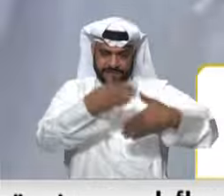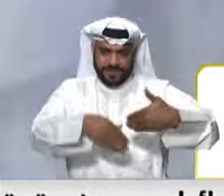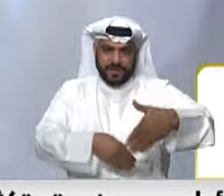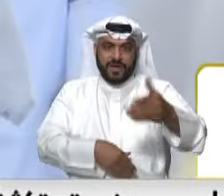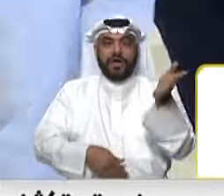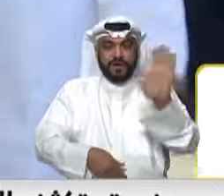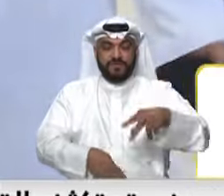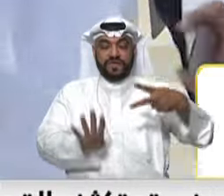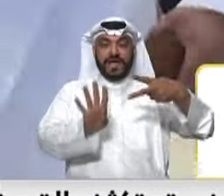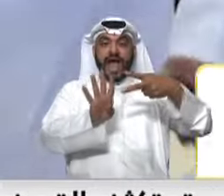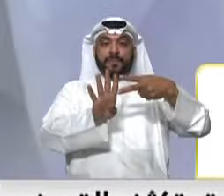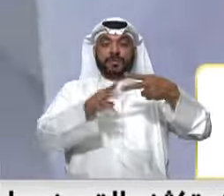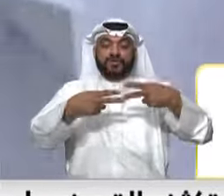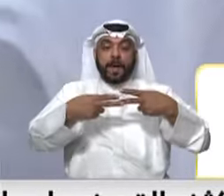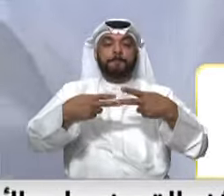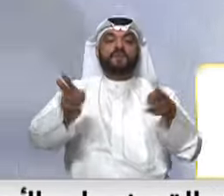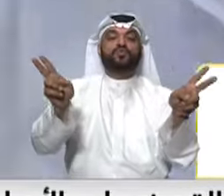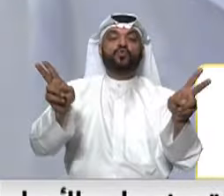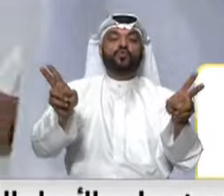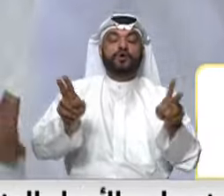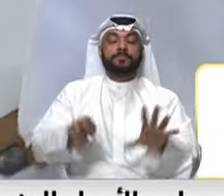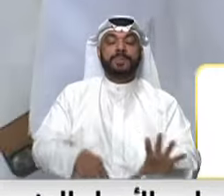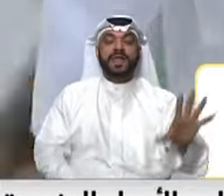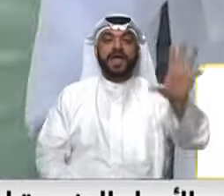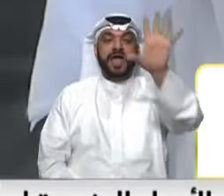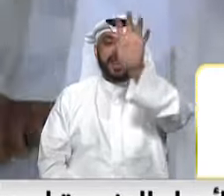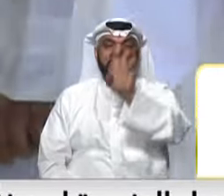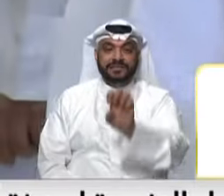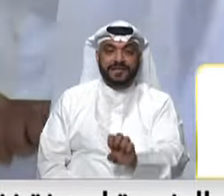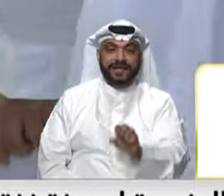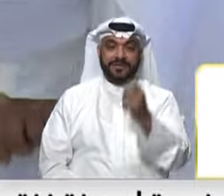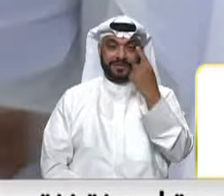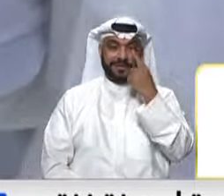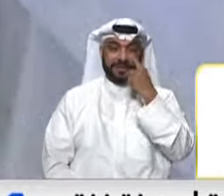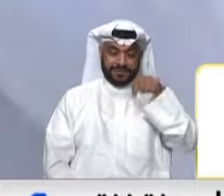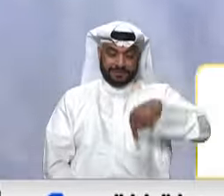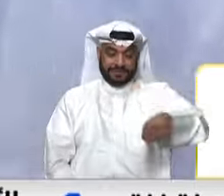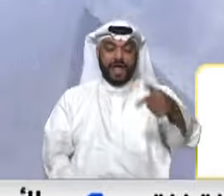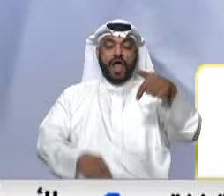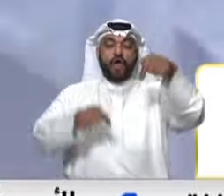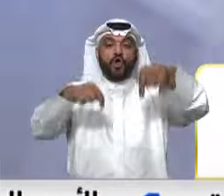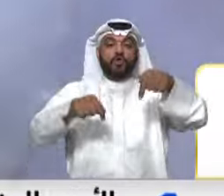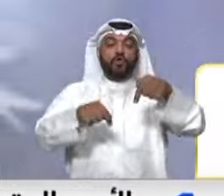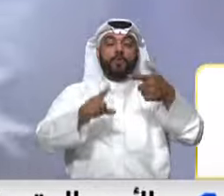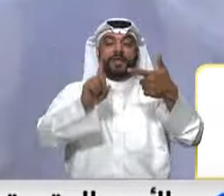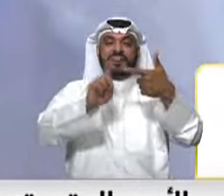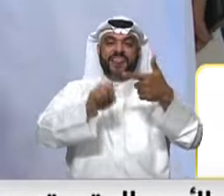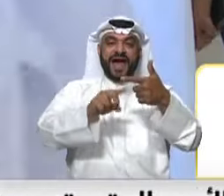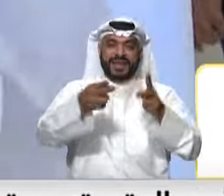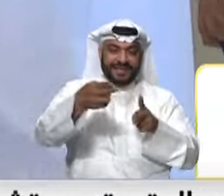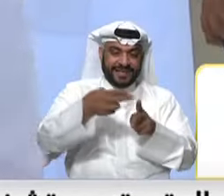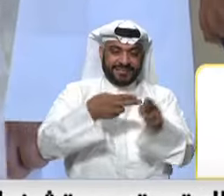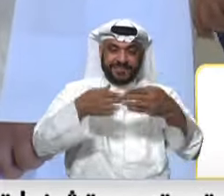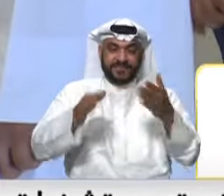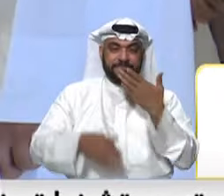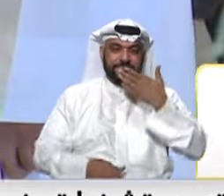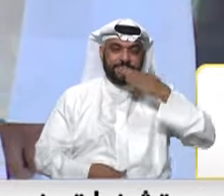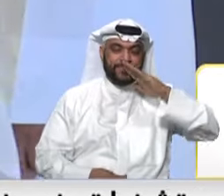على مدار 24 ساعة، والمركز الثاني اللي هو اليوم لله الحمد تم افتتاحه واللي راح